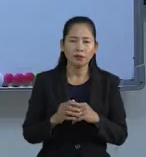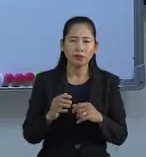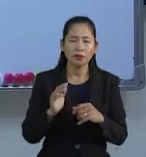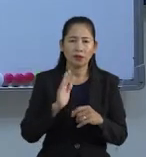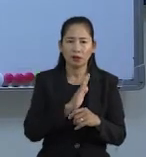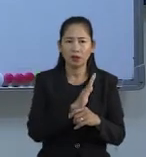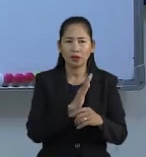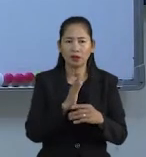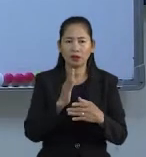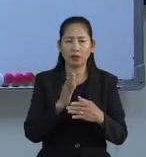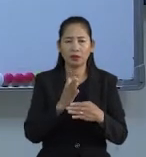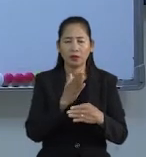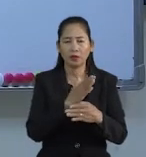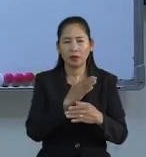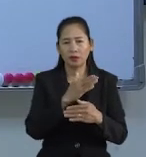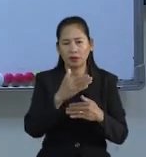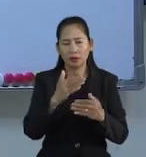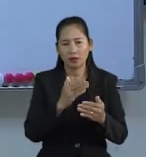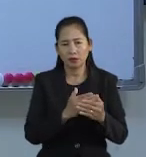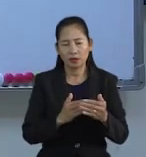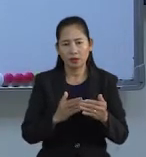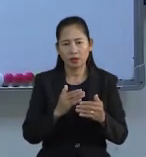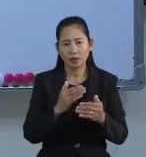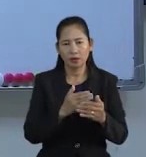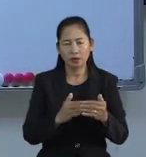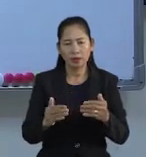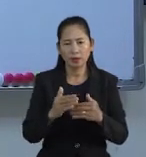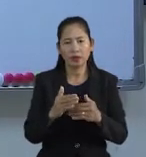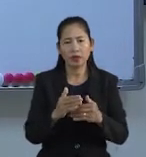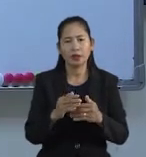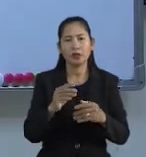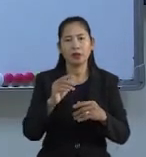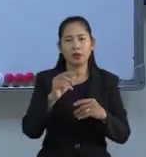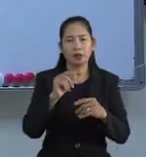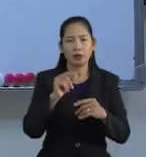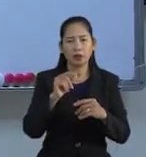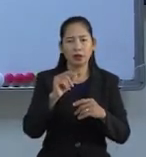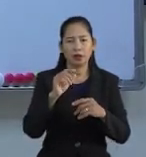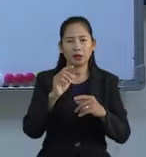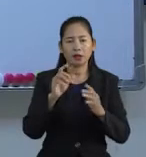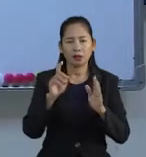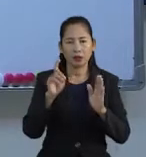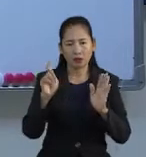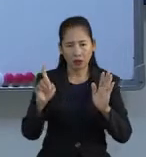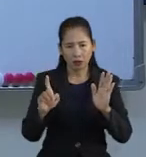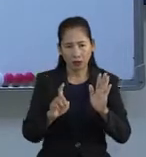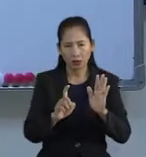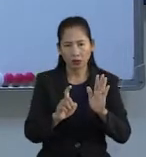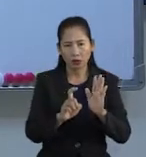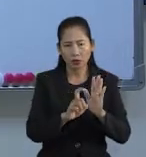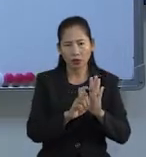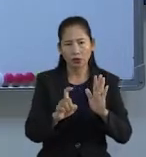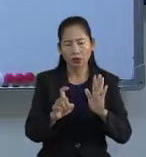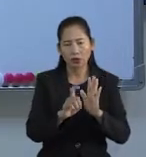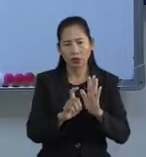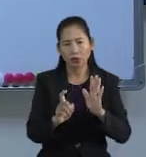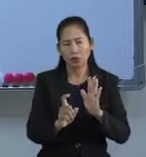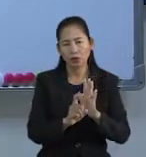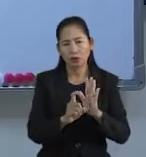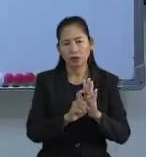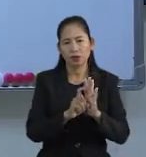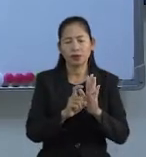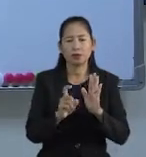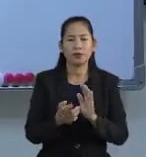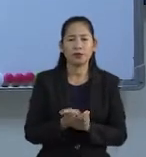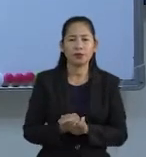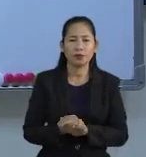con bà tùng riêng này ấy bà lướt này tu tập hiện bà cho cầu lý cứ này phải cốt